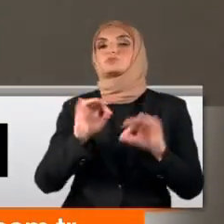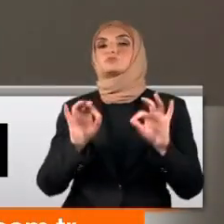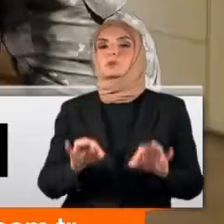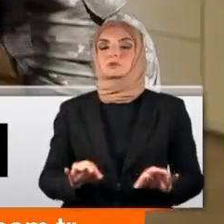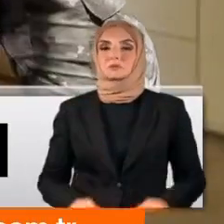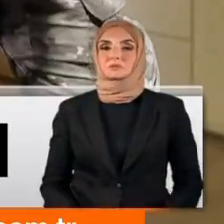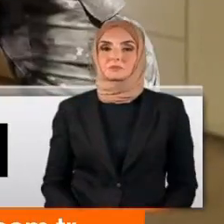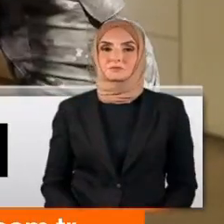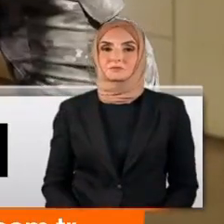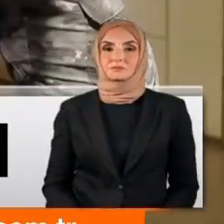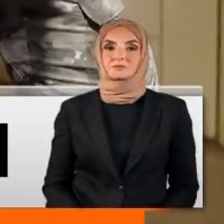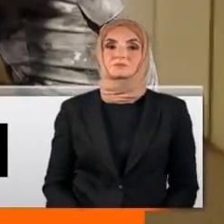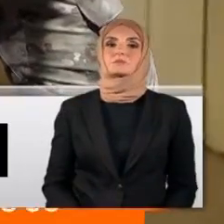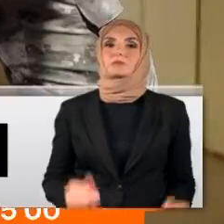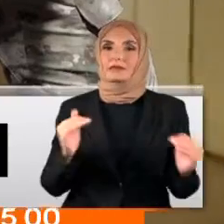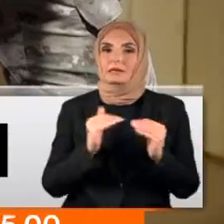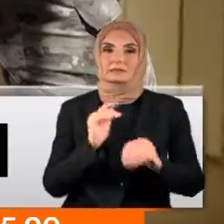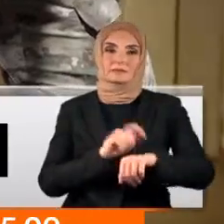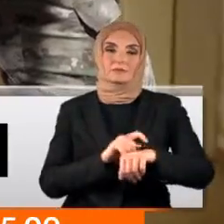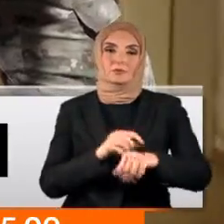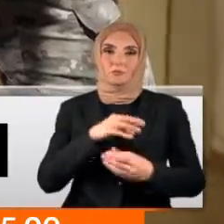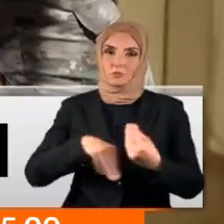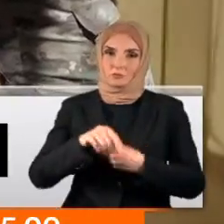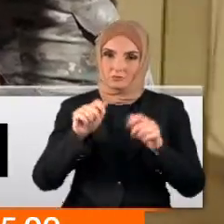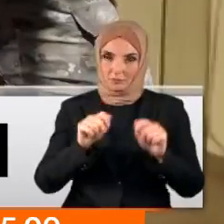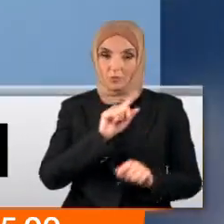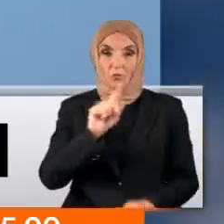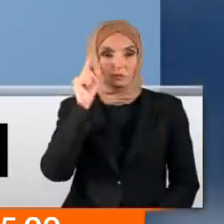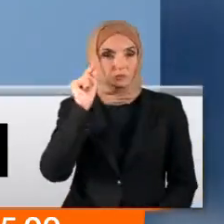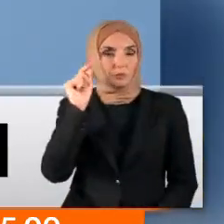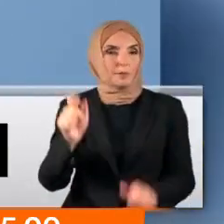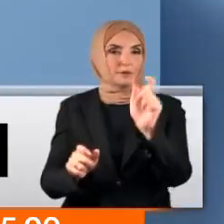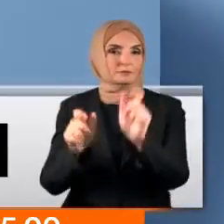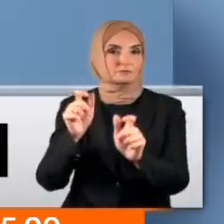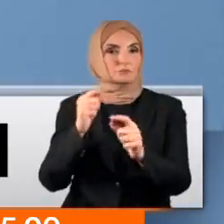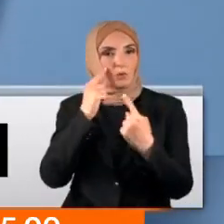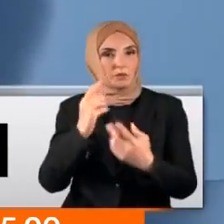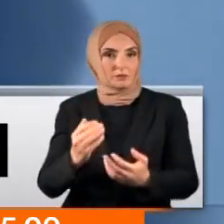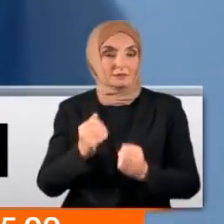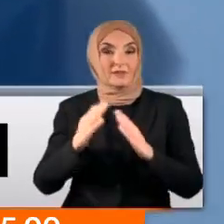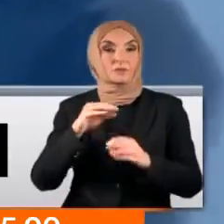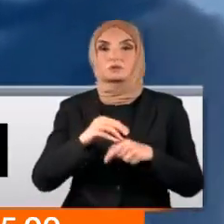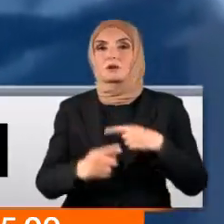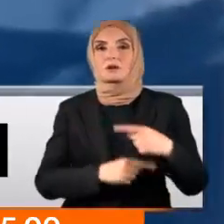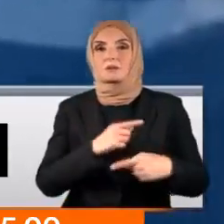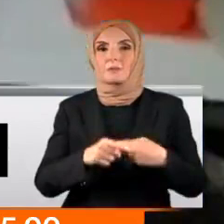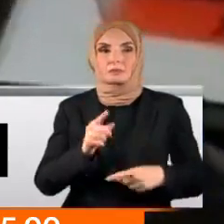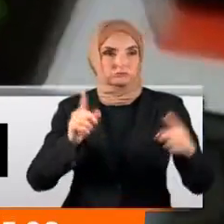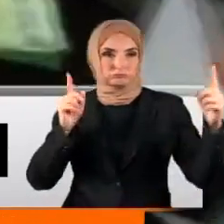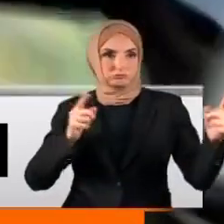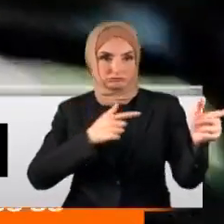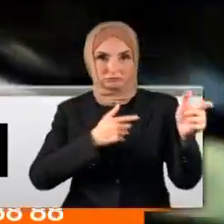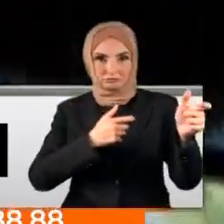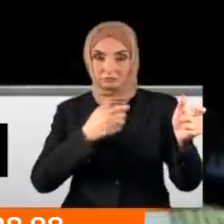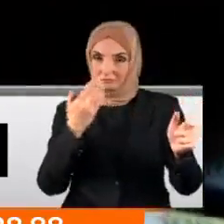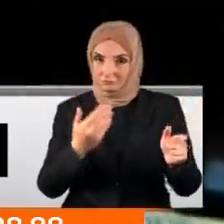arama yapacağız. Eş zamanlı yapılan operasyonda 10 şüpheli gözaltına alındı. Evlerde yapılan aramalarda uzun namlulu silah ve yüklü